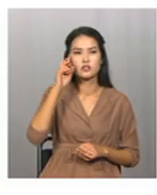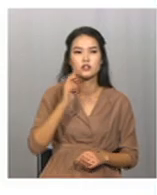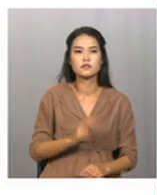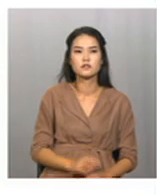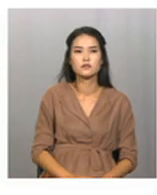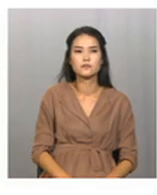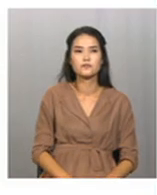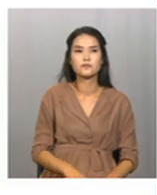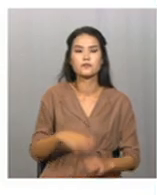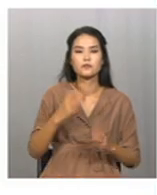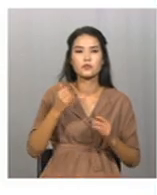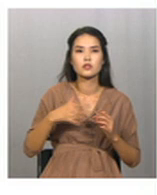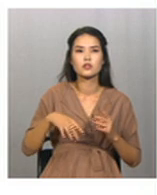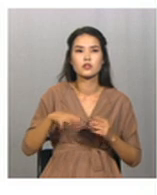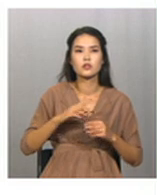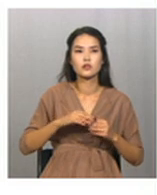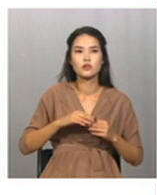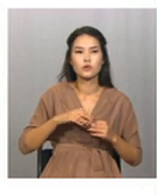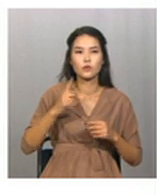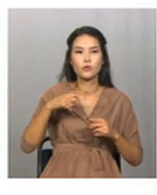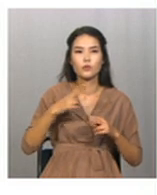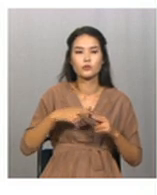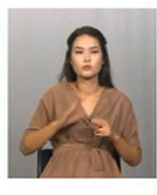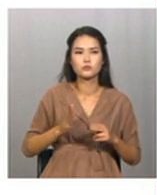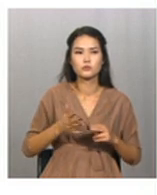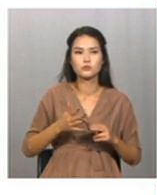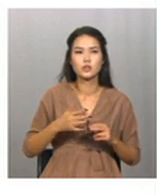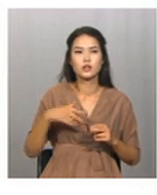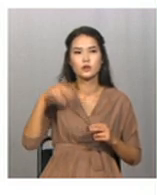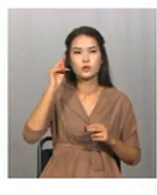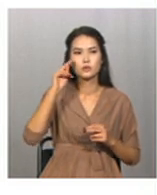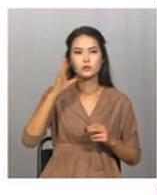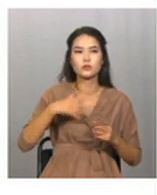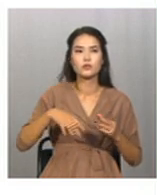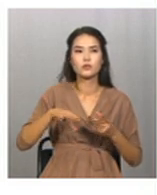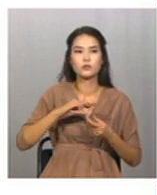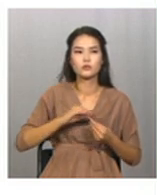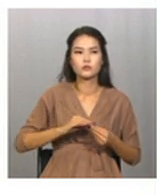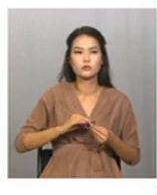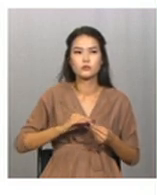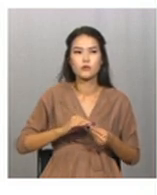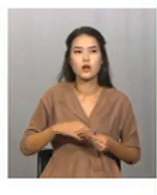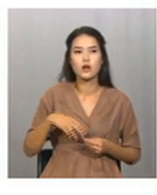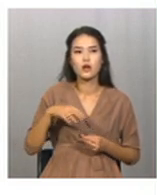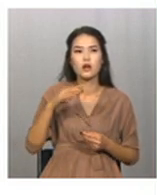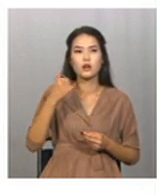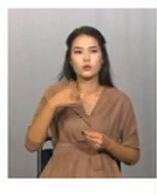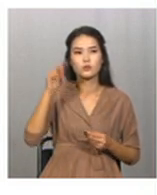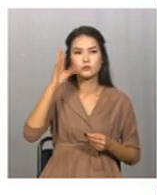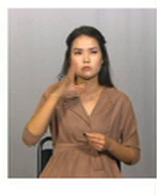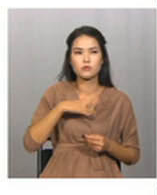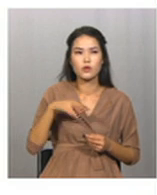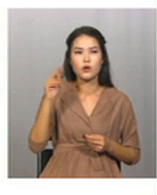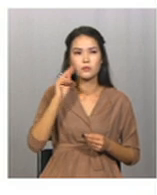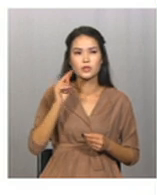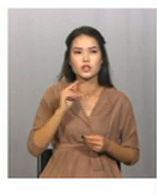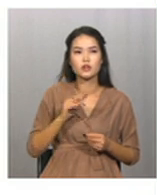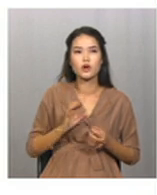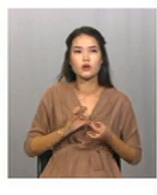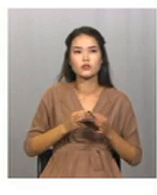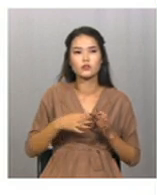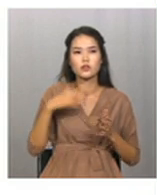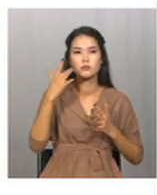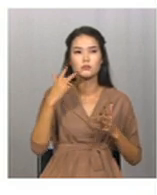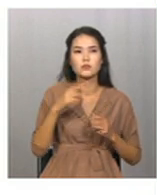Гражданственность. Ребята, наш урок подошел к концу. Подведем итоги урока. Сегодня вы определили